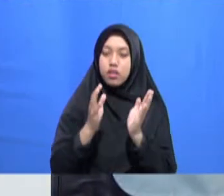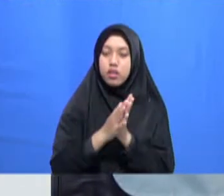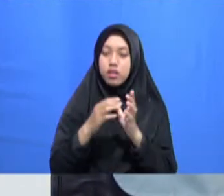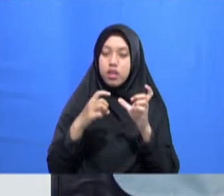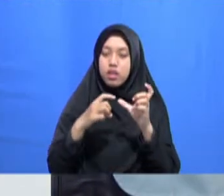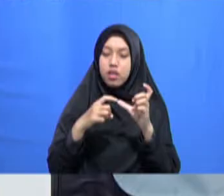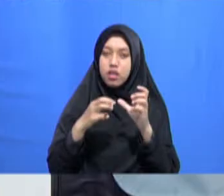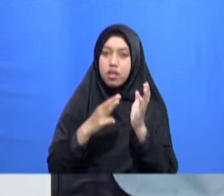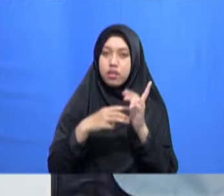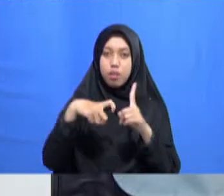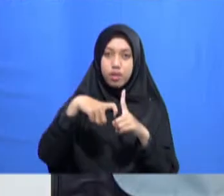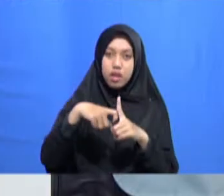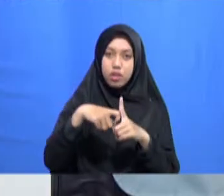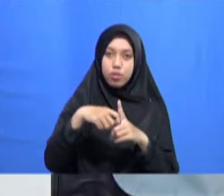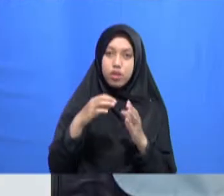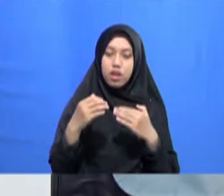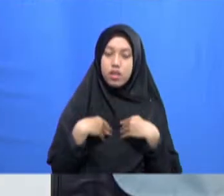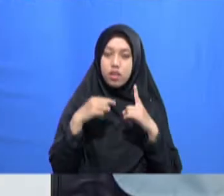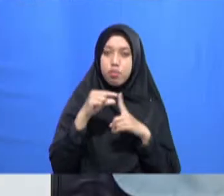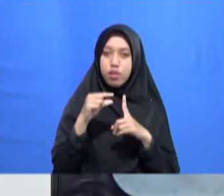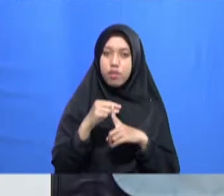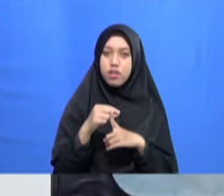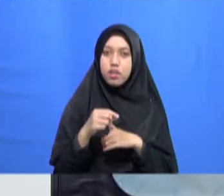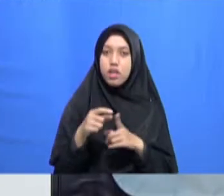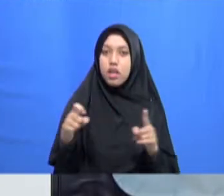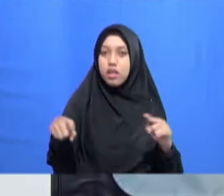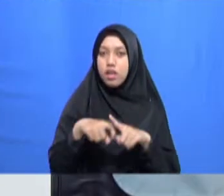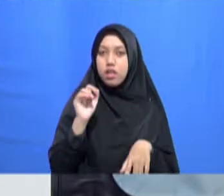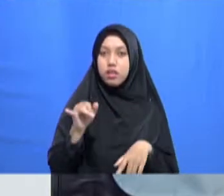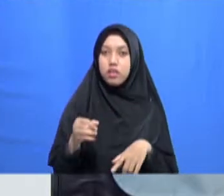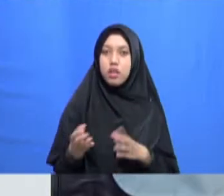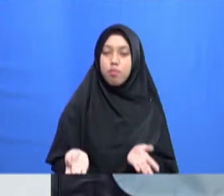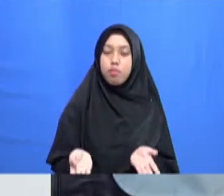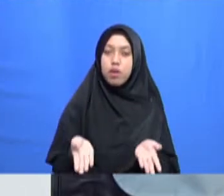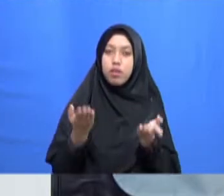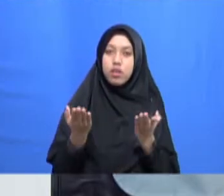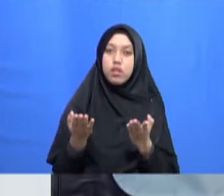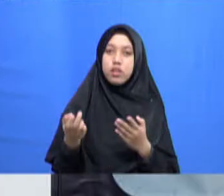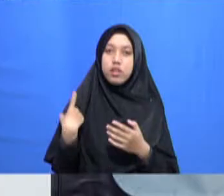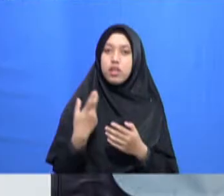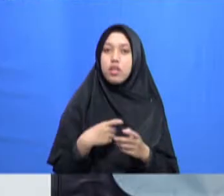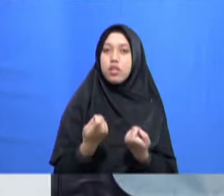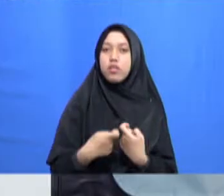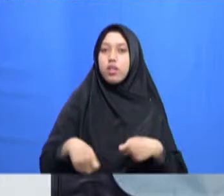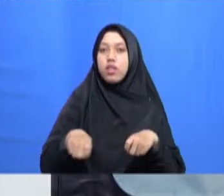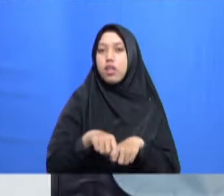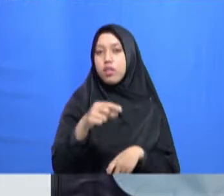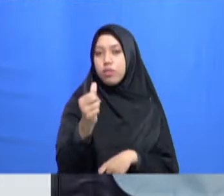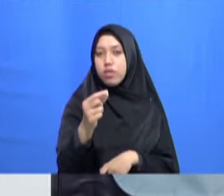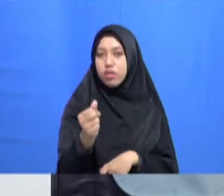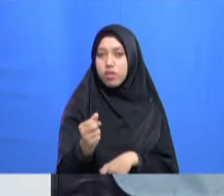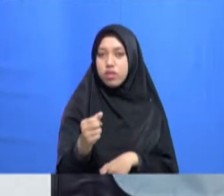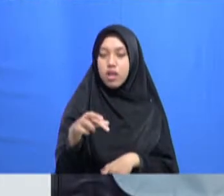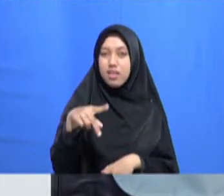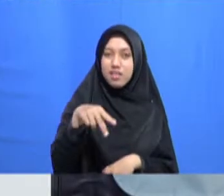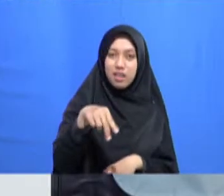saya kira pembangunan itu akan berdasarkan dengan bagaimana dengan keuangan kita, kiat-kiat kita, lompatan-lompatan